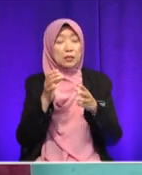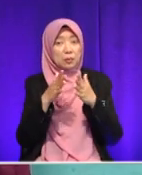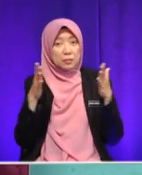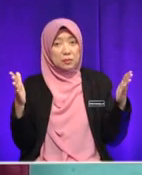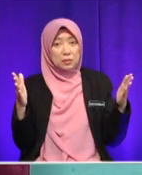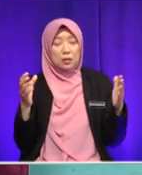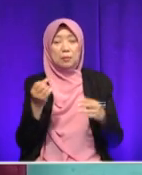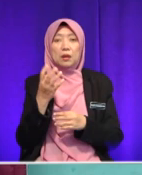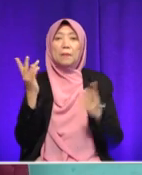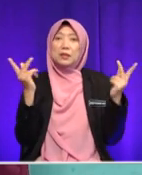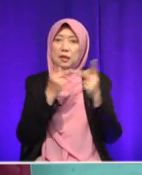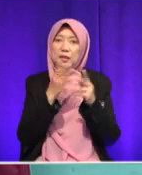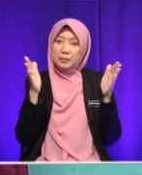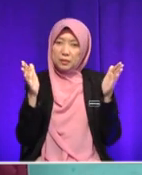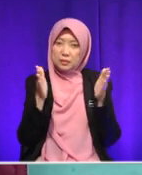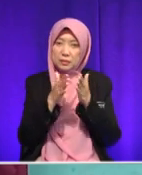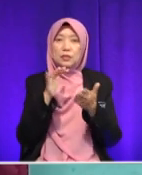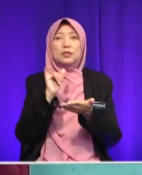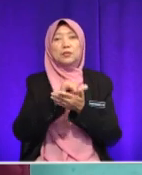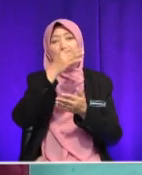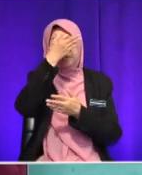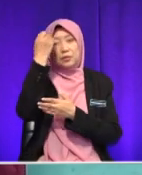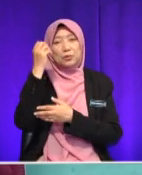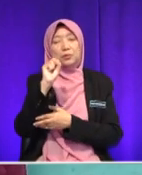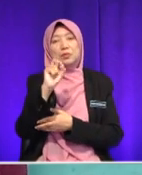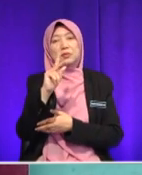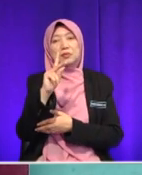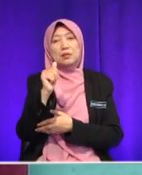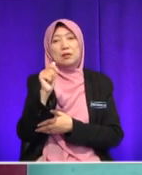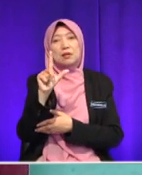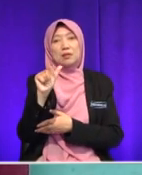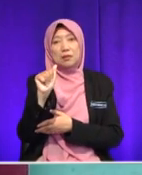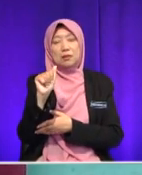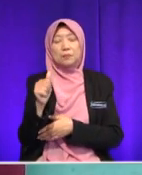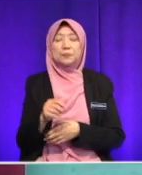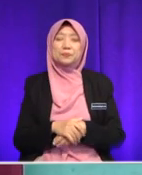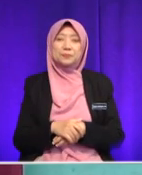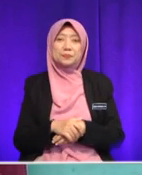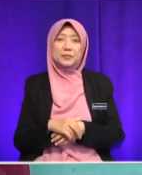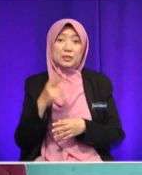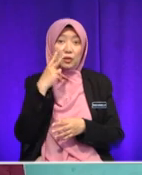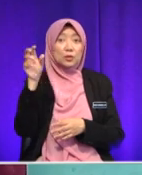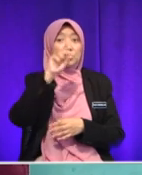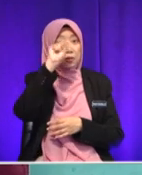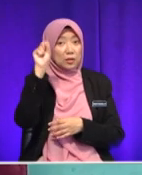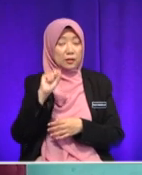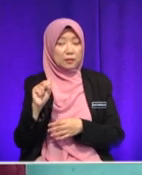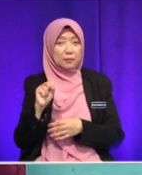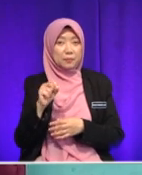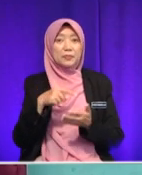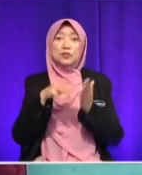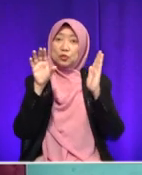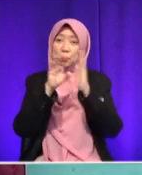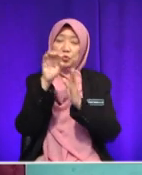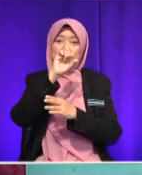kali dia mengecil. Itu adalah faktor skala. Baik, eh? Baik. Okay, baik, kita lihat soalan. Okay, ini adalah contoh soalan.